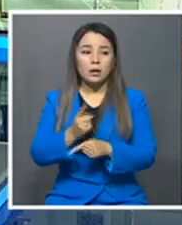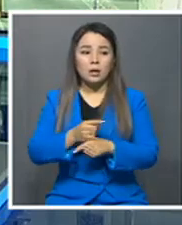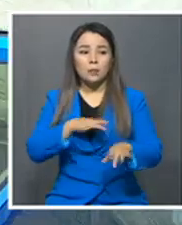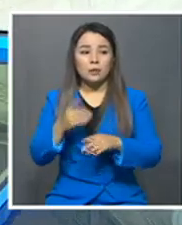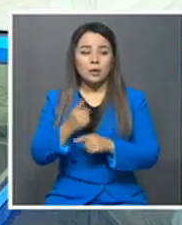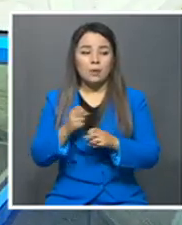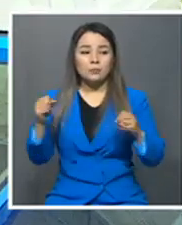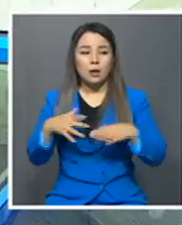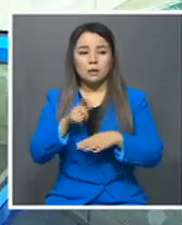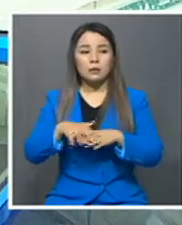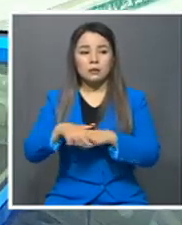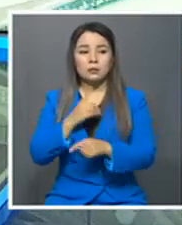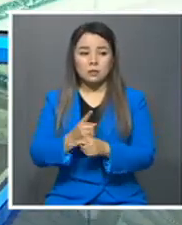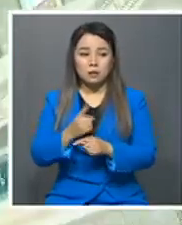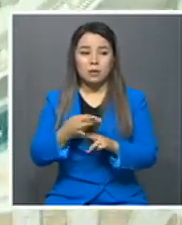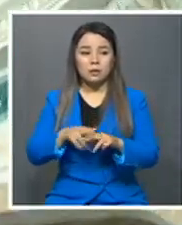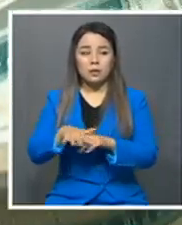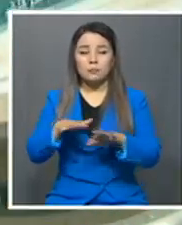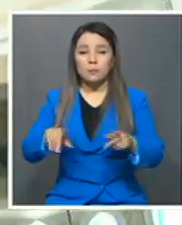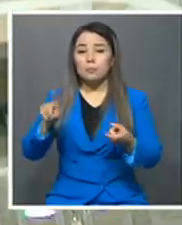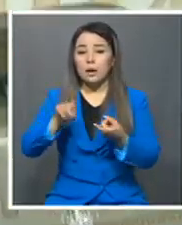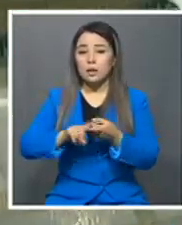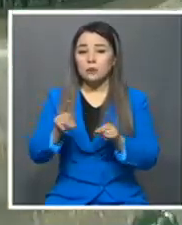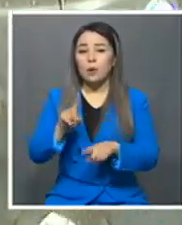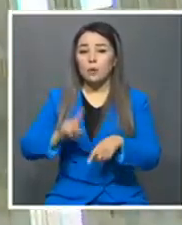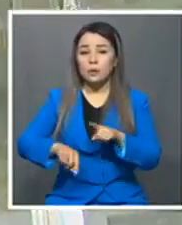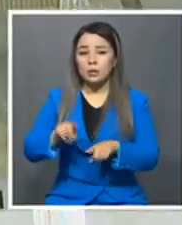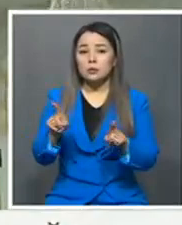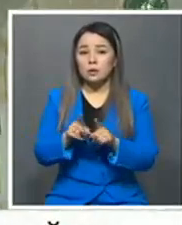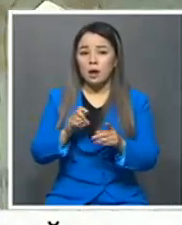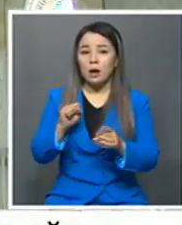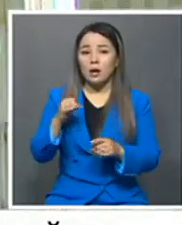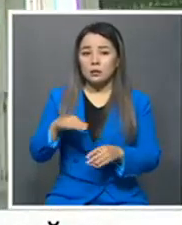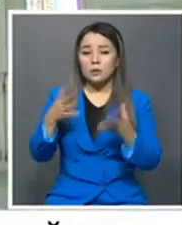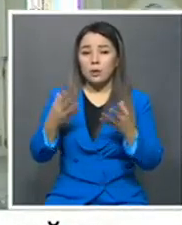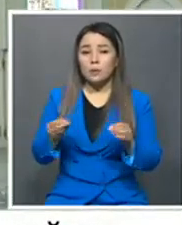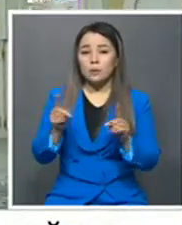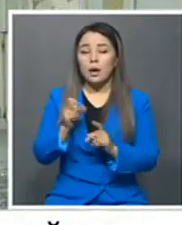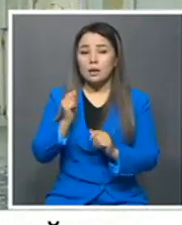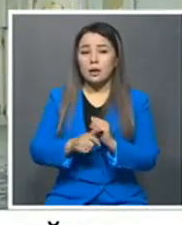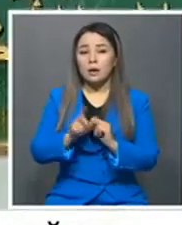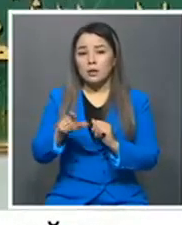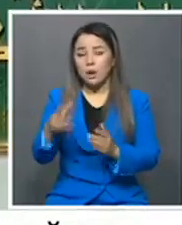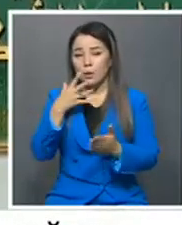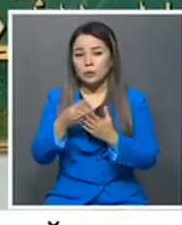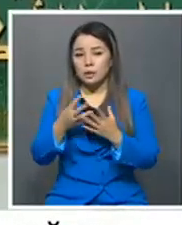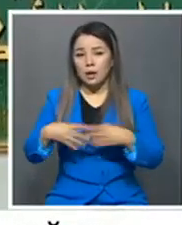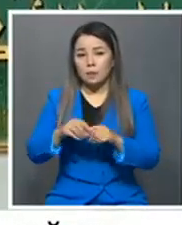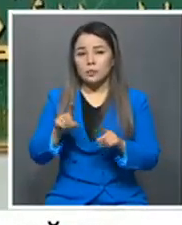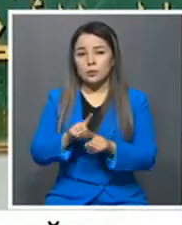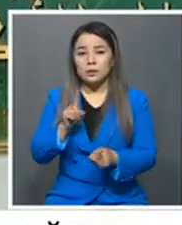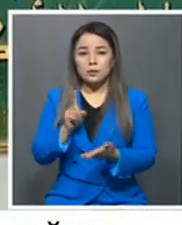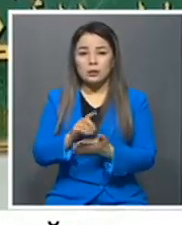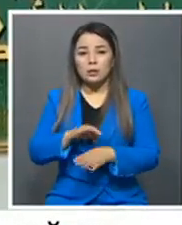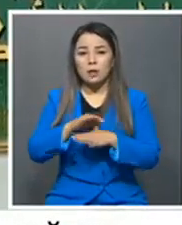салынған. Қазақстан мұсылмандар діни басқармасы осыған байланысты отандастарымызды айт күндері әркім өз шаңырағында мінәжат етуге